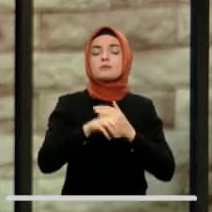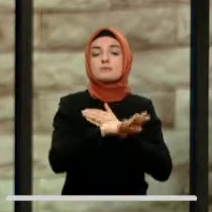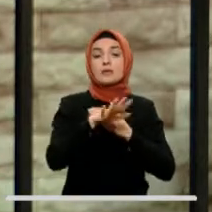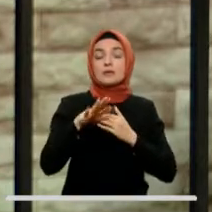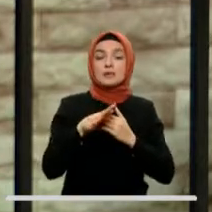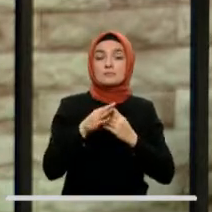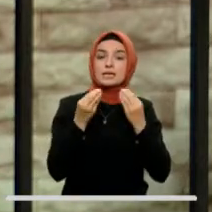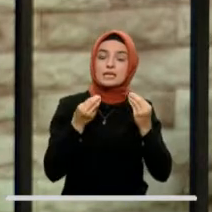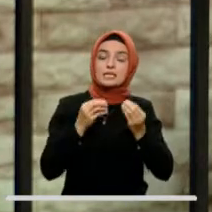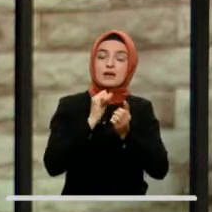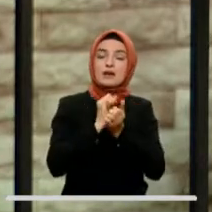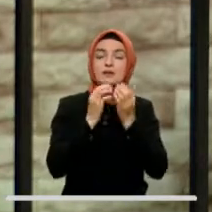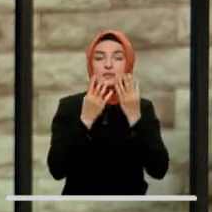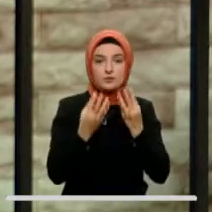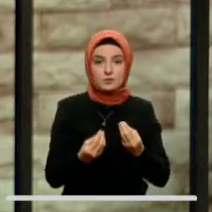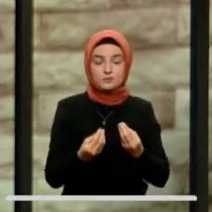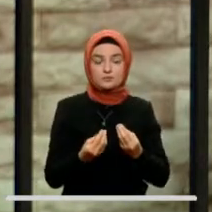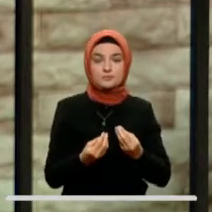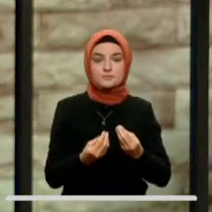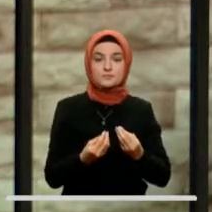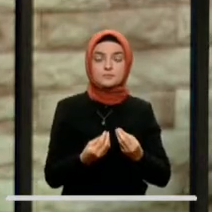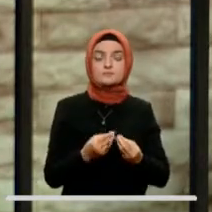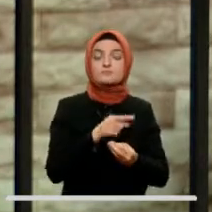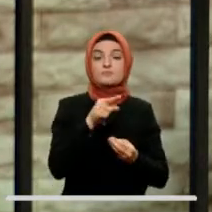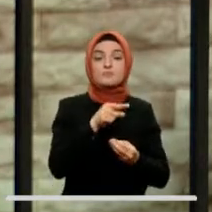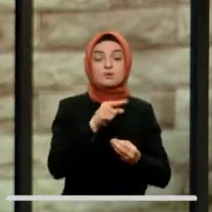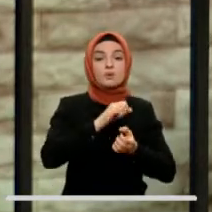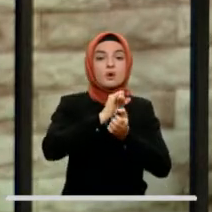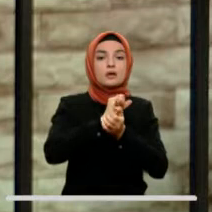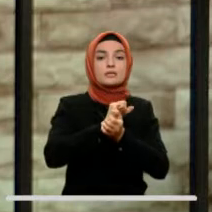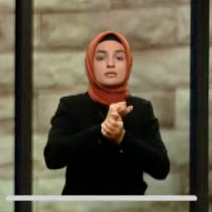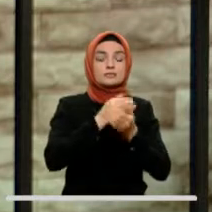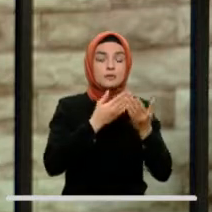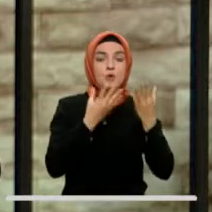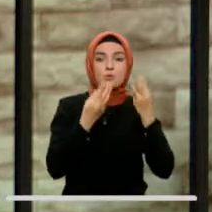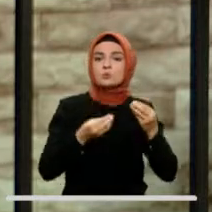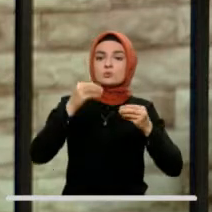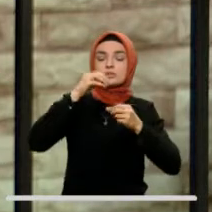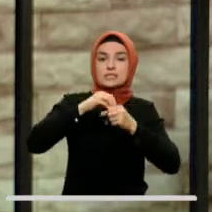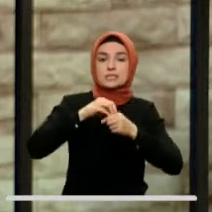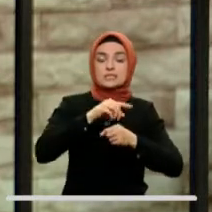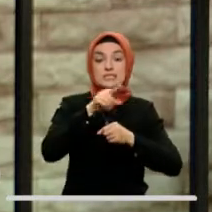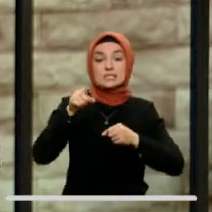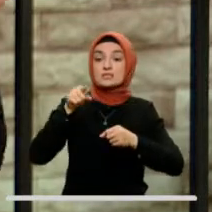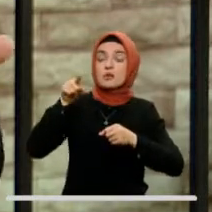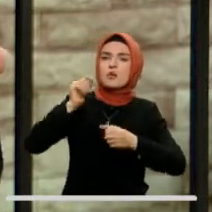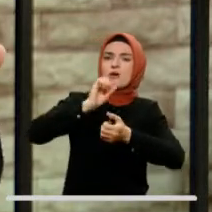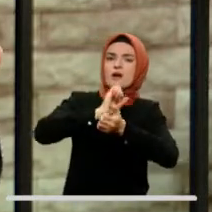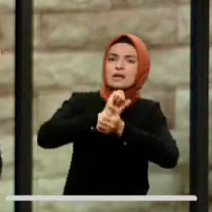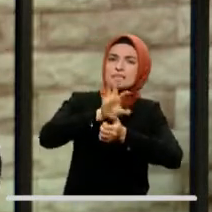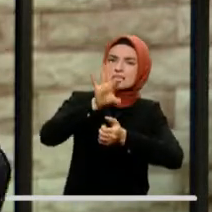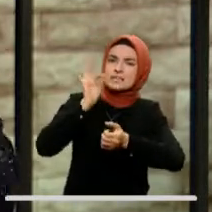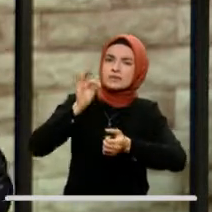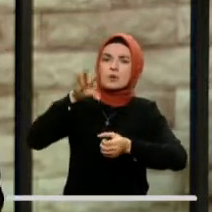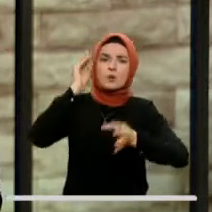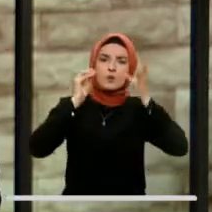aileden oluyor. Yani o ailenizin de yansıtması olduğu için zaten siz o ailede seçmeyi öğrenmiş olarak